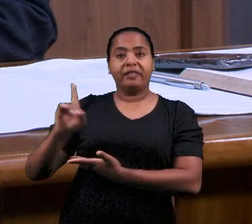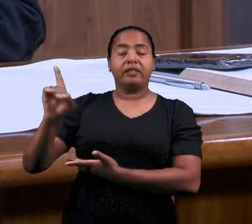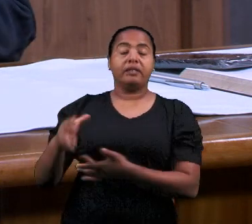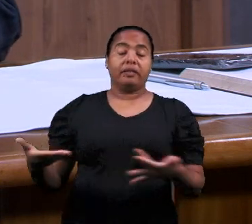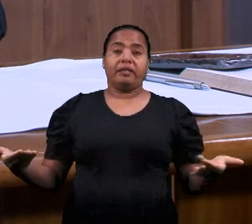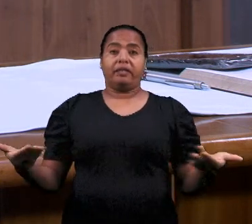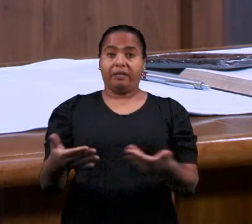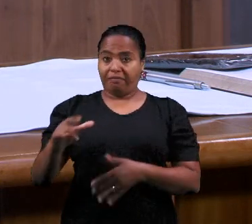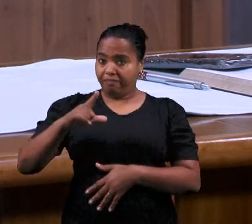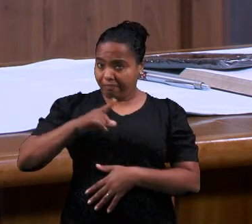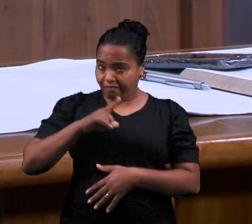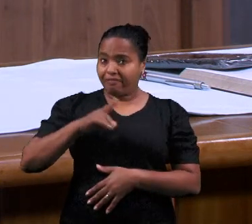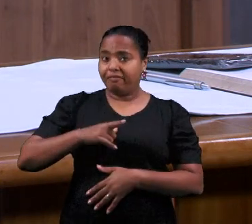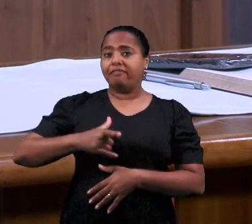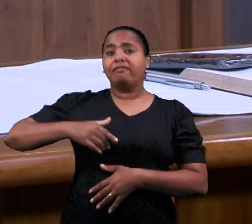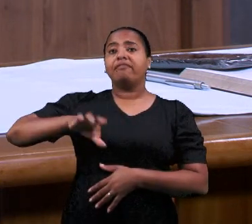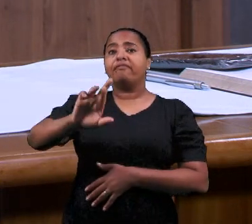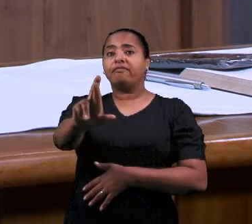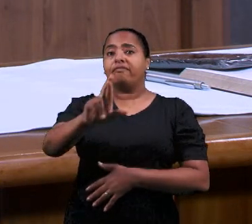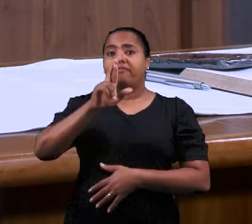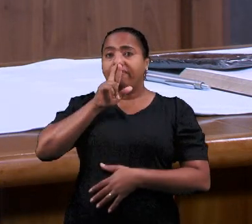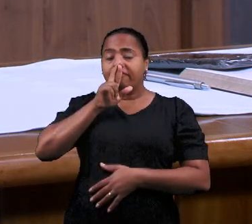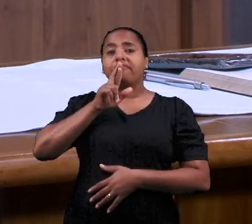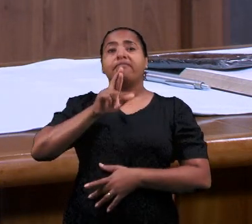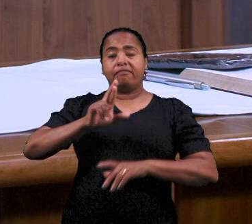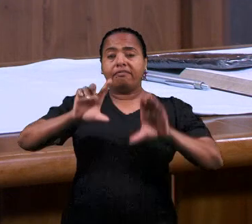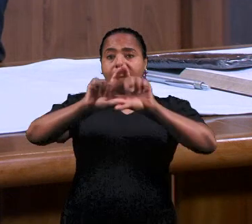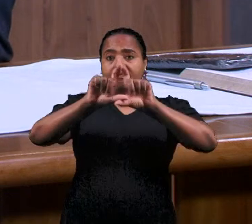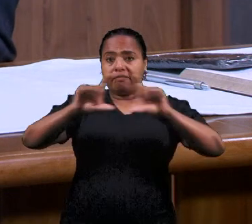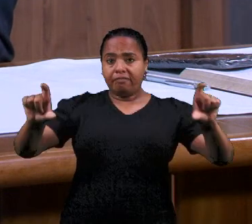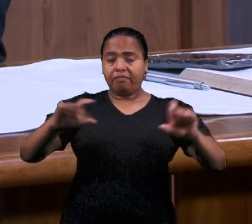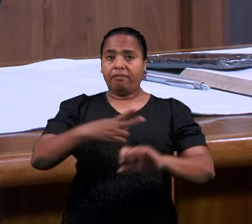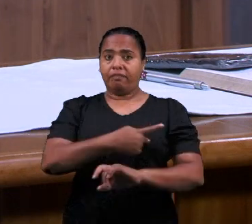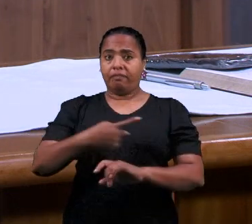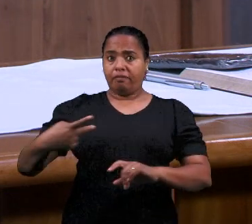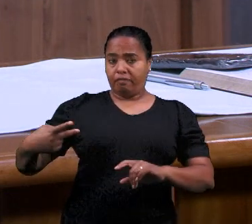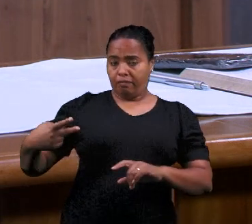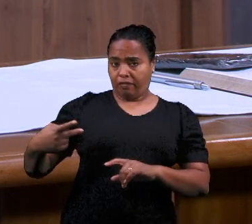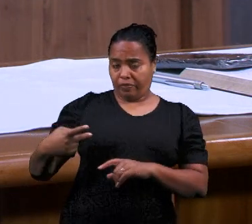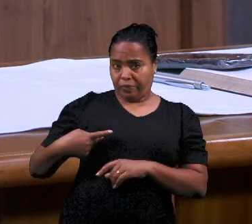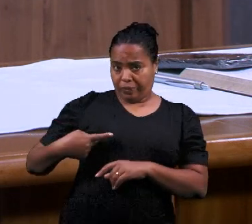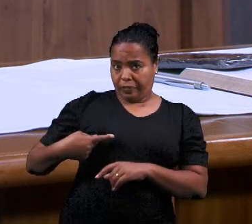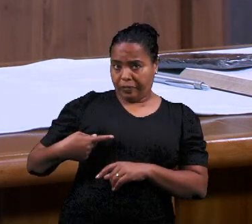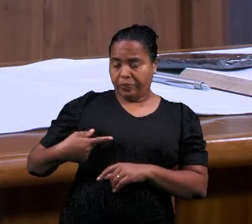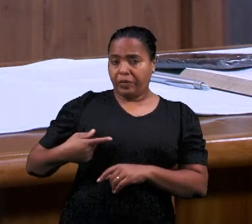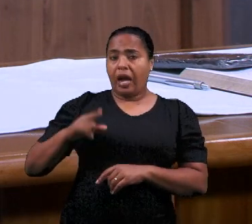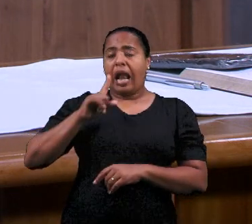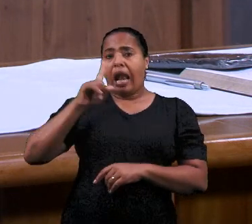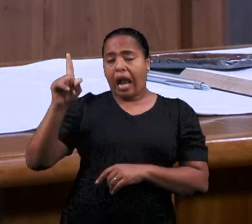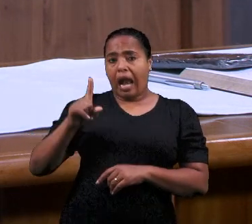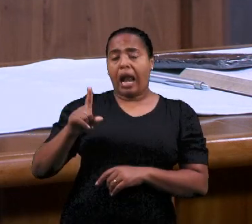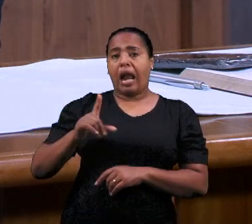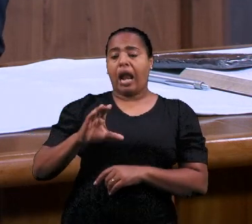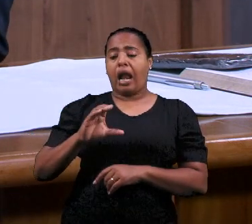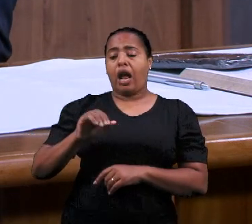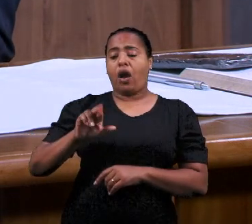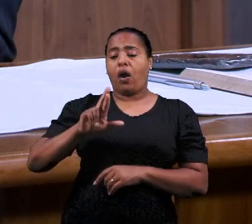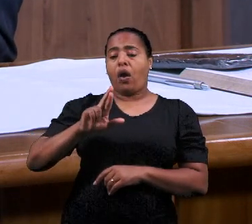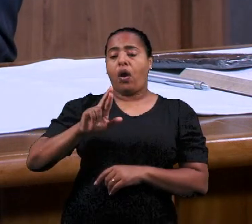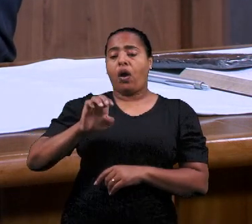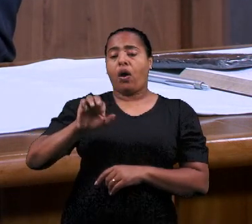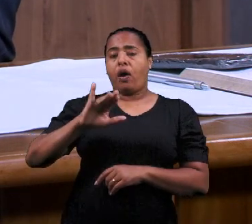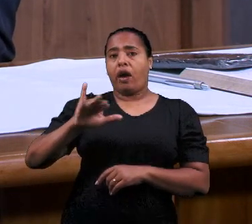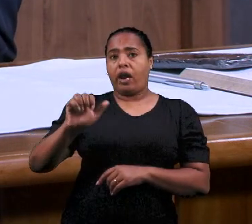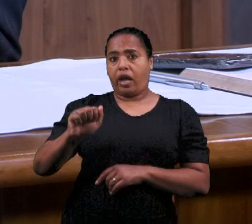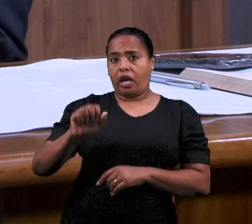nous avons une réponse, une phrase qui a été envoyée par notre pasteur de Corée du Sud. Elle est liée